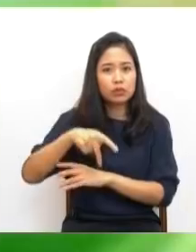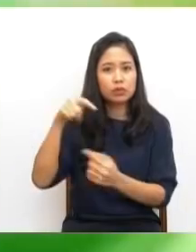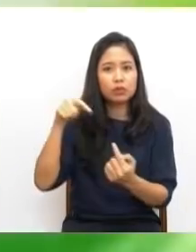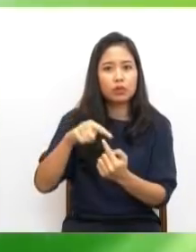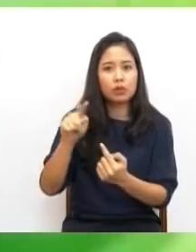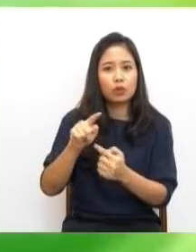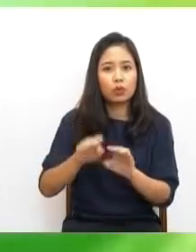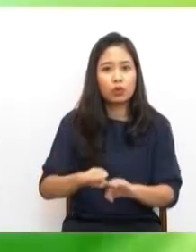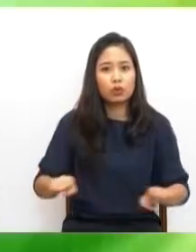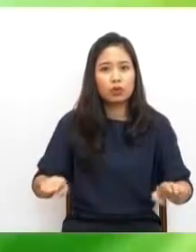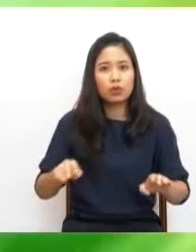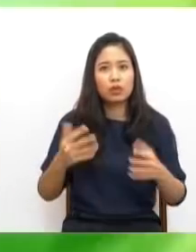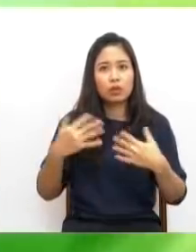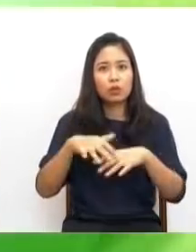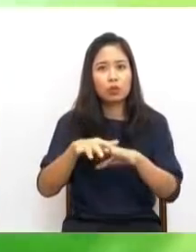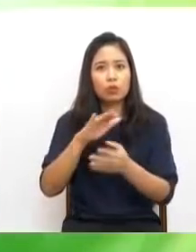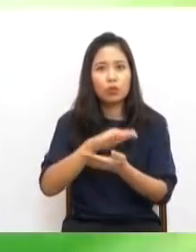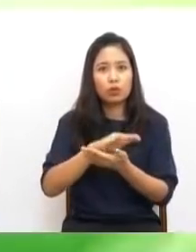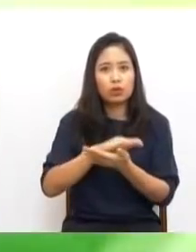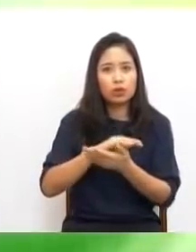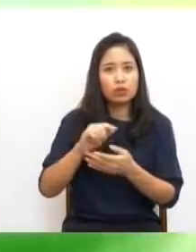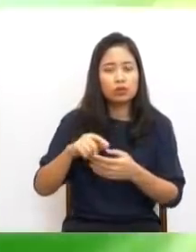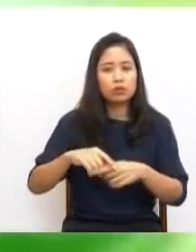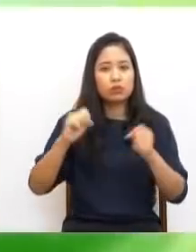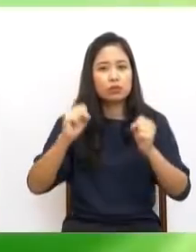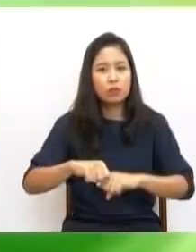รคโควิดก็ยังไม่สามารถที่จะรักษา